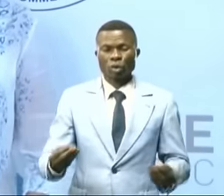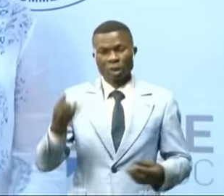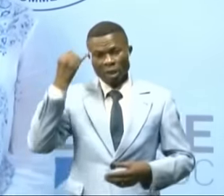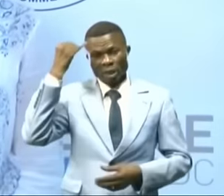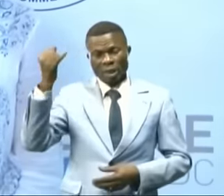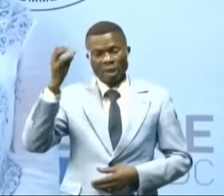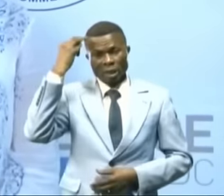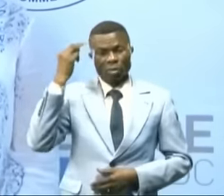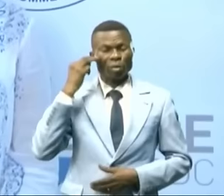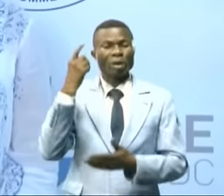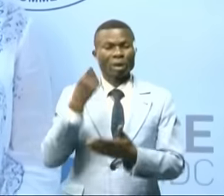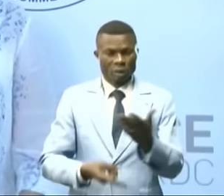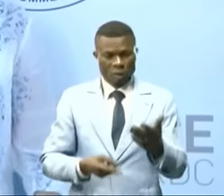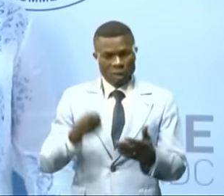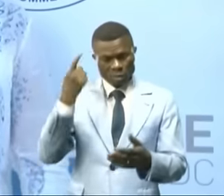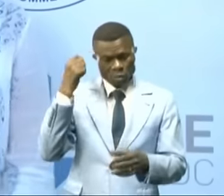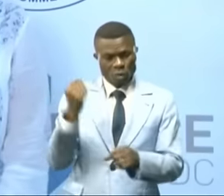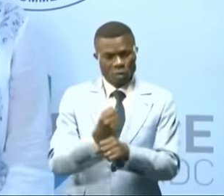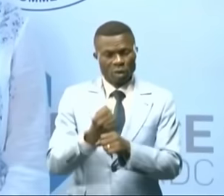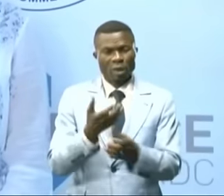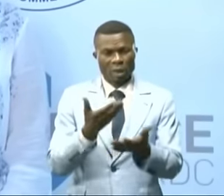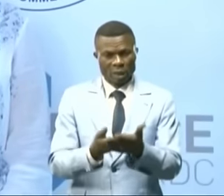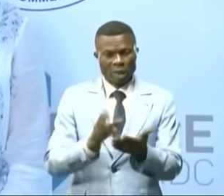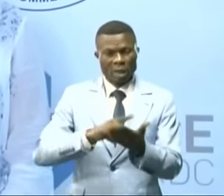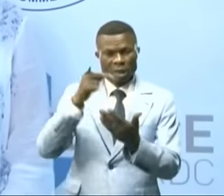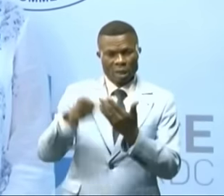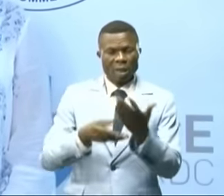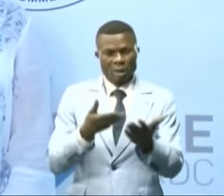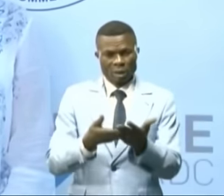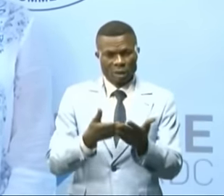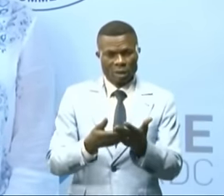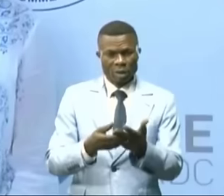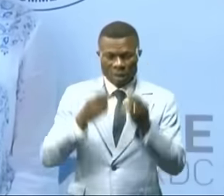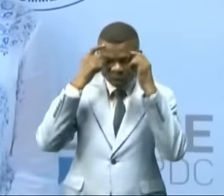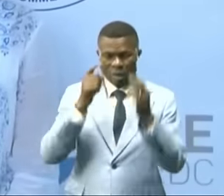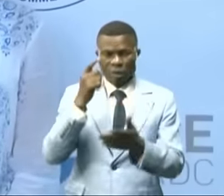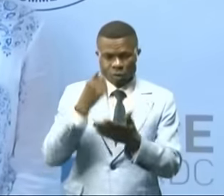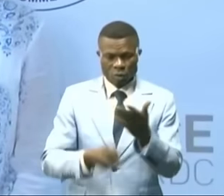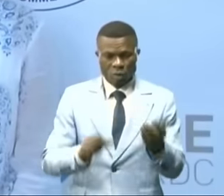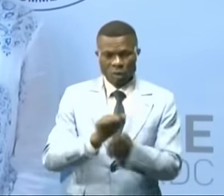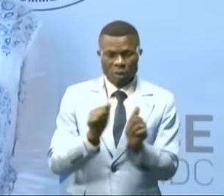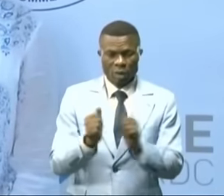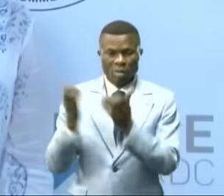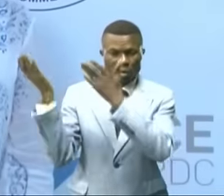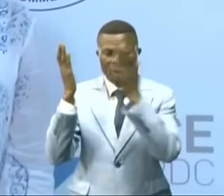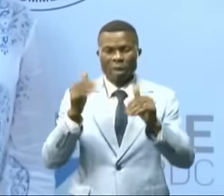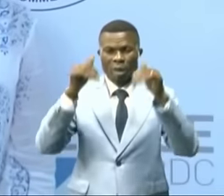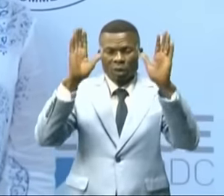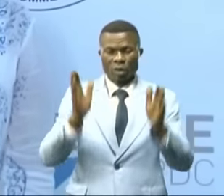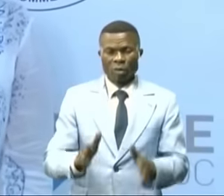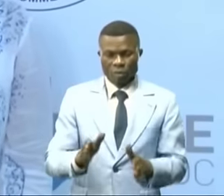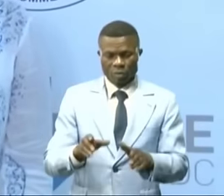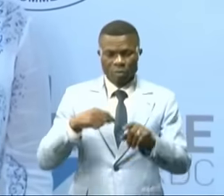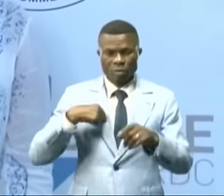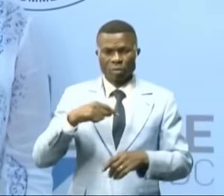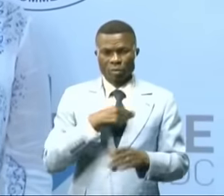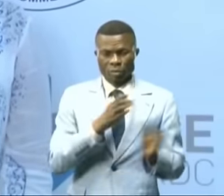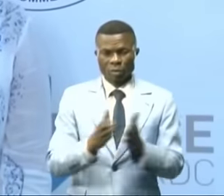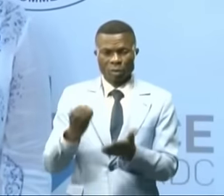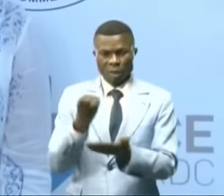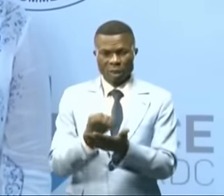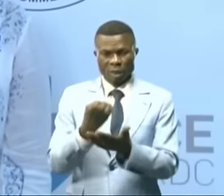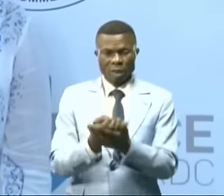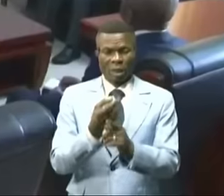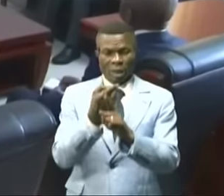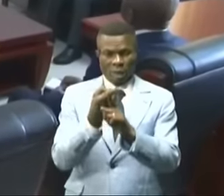du ministre pour cette législature, les récentes mesures qu'il a prises en matière de commerce extérieur. Eh bien déjà, nous avons une mission économique qui viendra